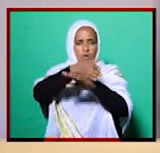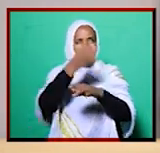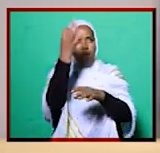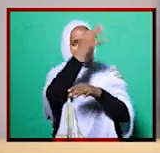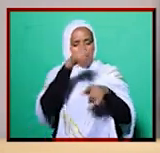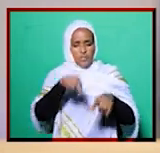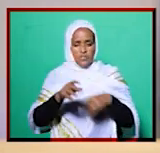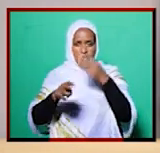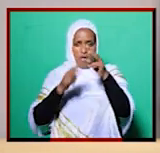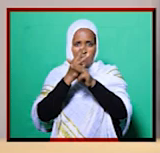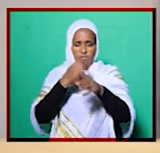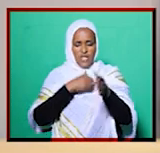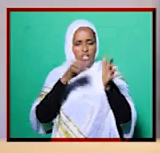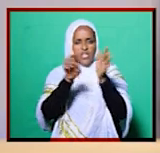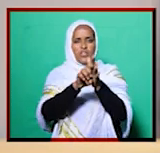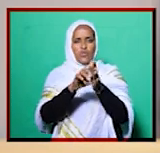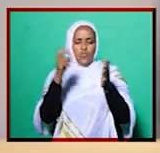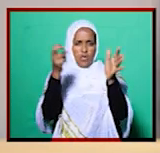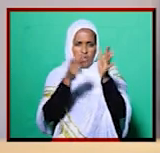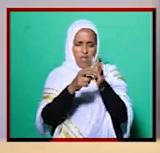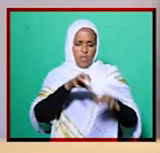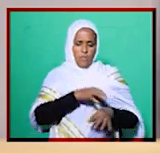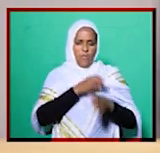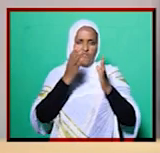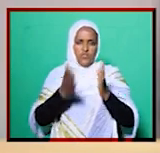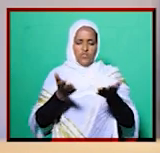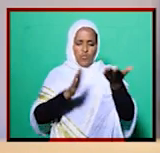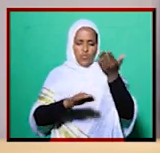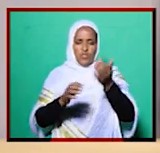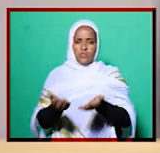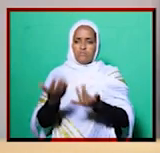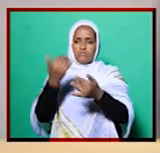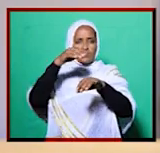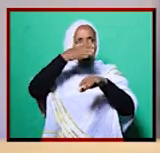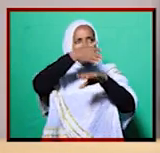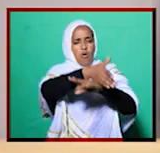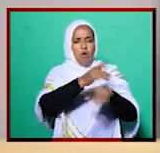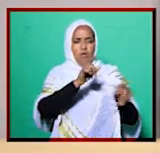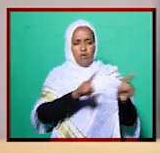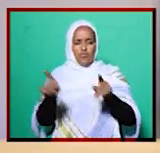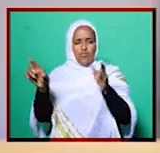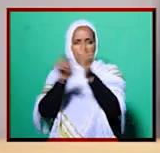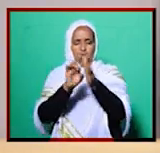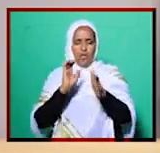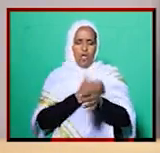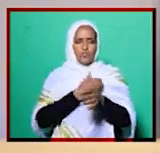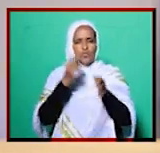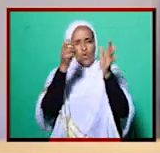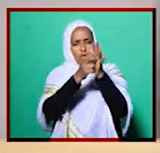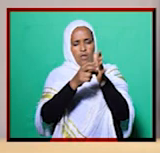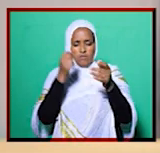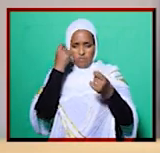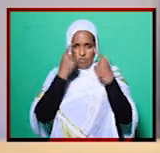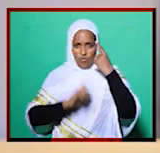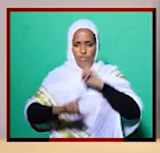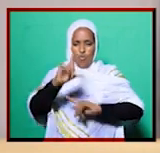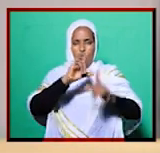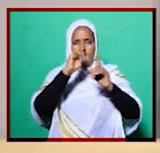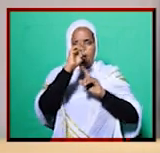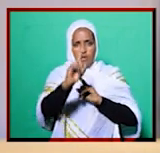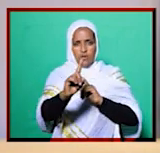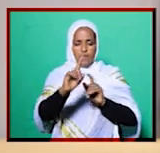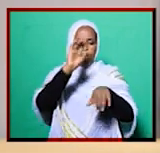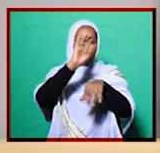በኋላም ሰብኮታል። በዚህ ዓለምም ሳለን ህጋችን ወንጌል ነው ለመንፈሳውያን፣ ሙተን ከተነሳን በኋላም ደግሞ ህጋችን ወንጌል ነው። ያግባባን